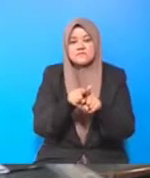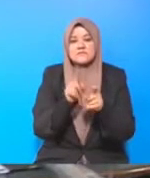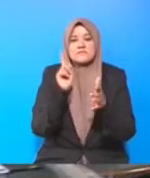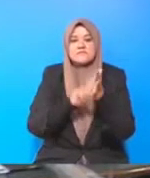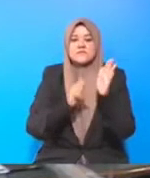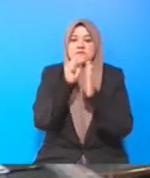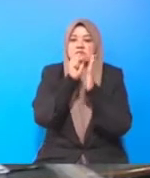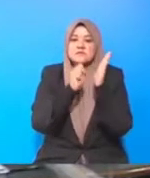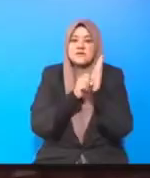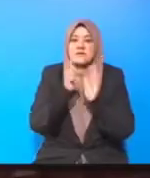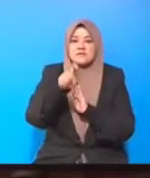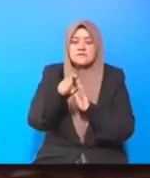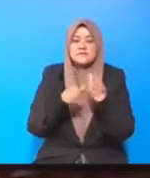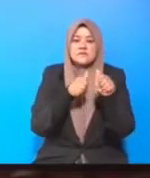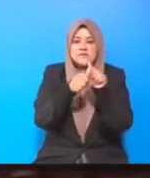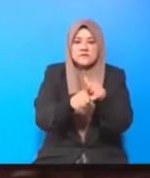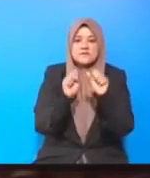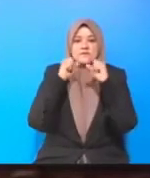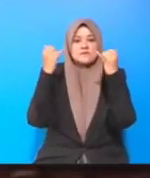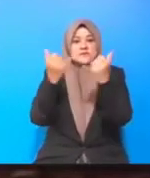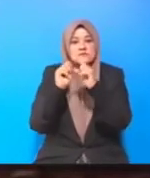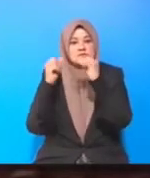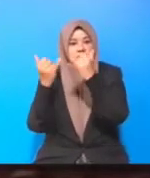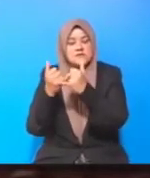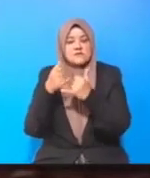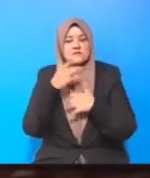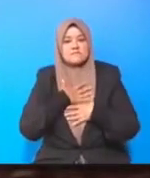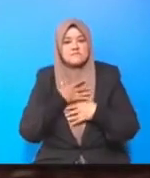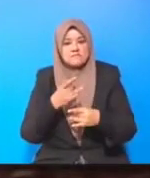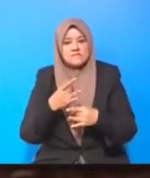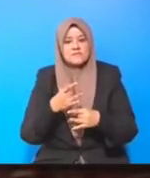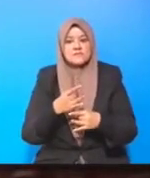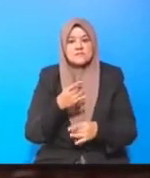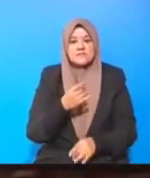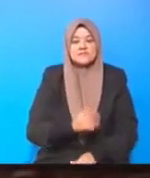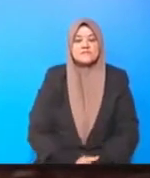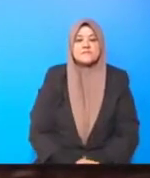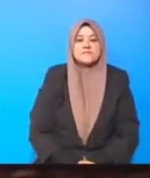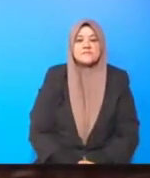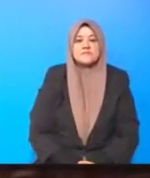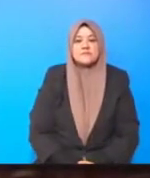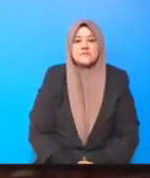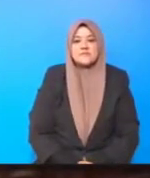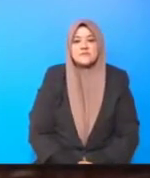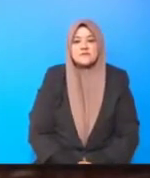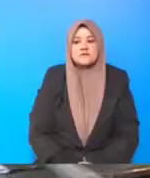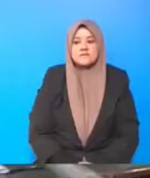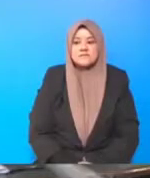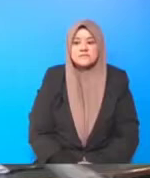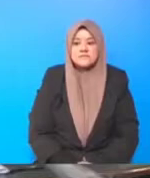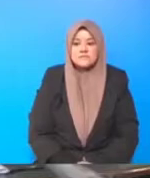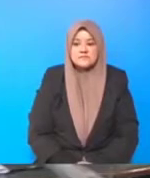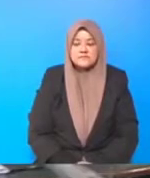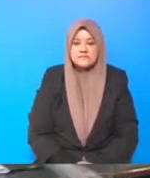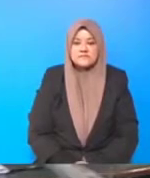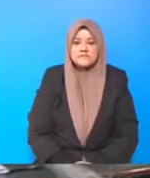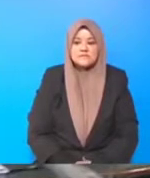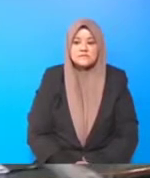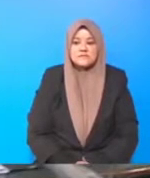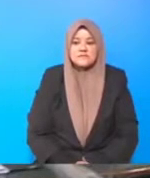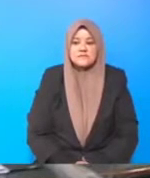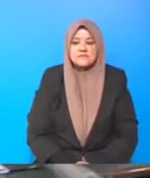apakah syarat-syarat yang perlu dipatuhi oleh Serikat menu yang berminat scan oleh menteri satu